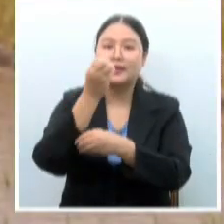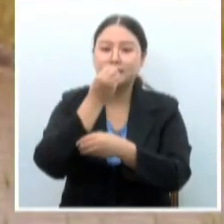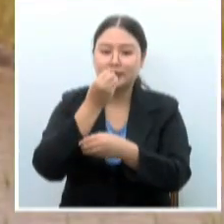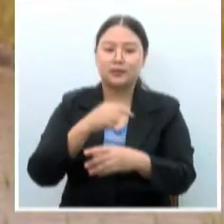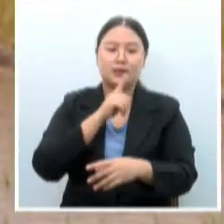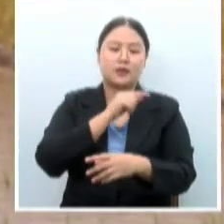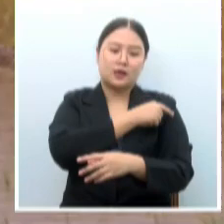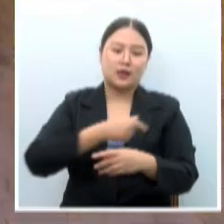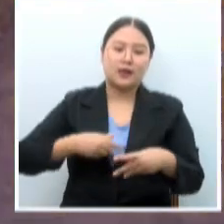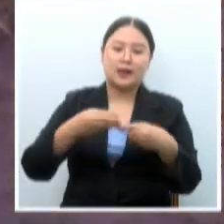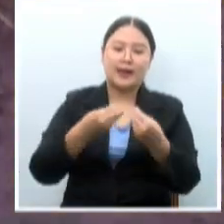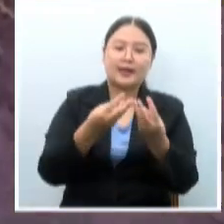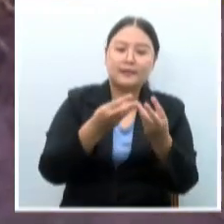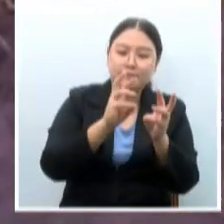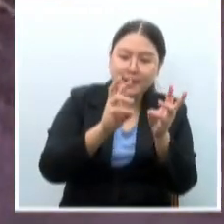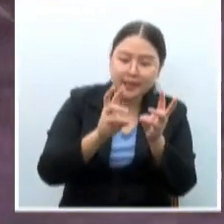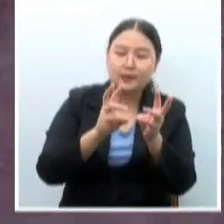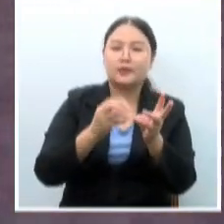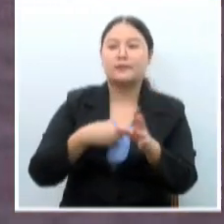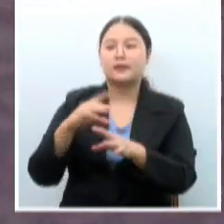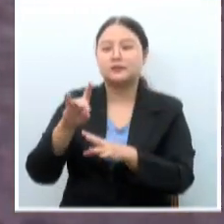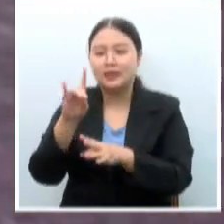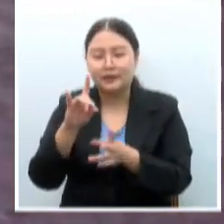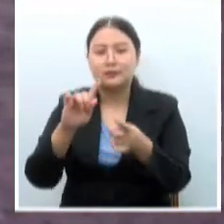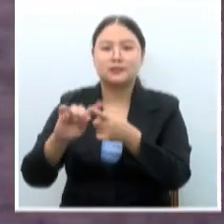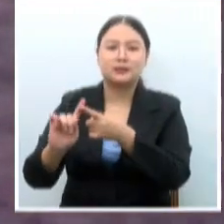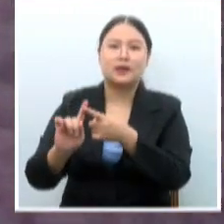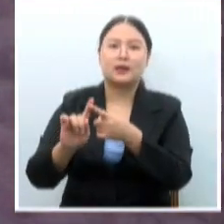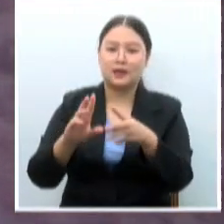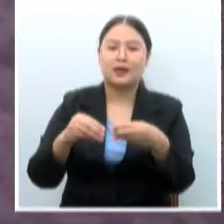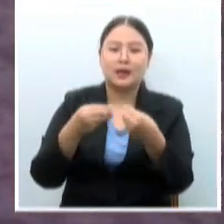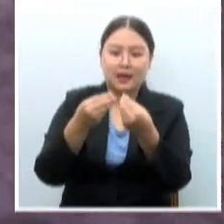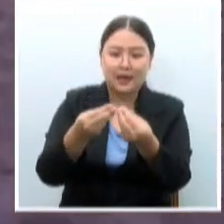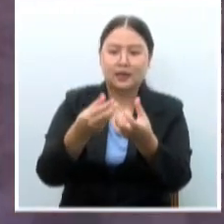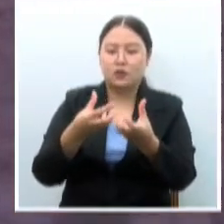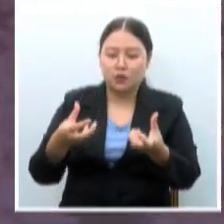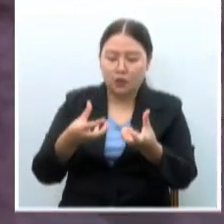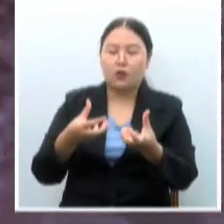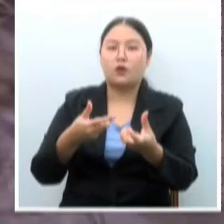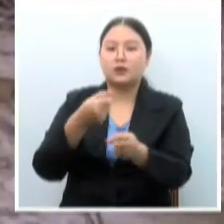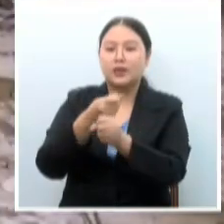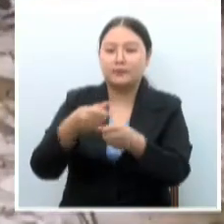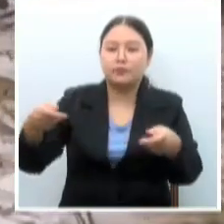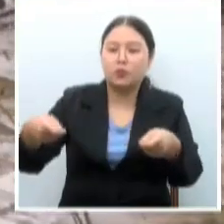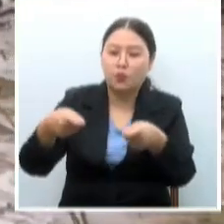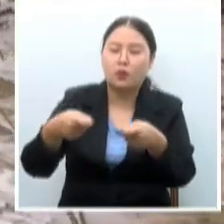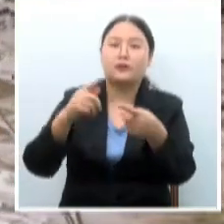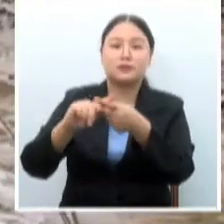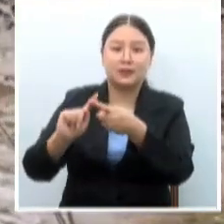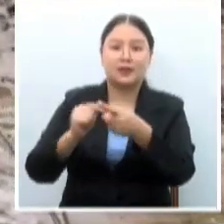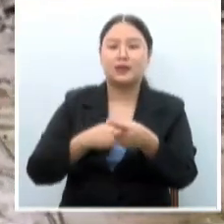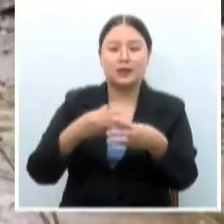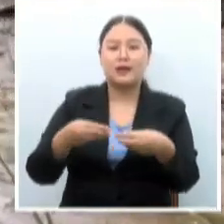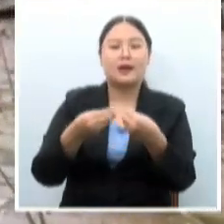พันพืชพันสัตว์และอุปกรณ์การเกษตรรวมทั้งอุปกรณ์ประกอบอาหารให้แก่โรงเรียนเพื่อ